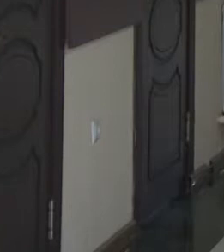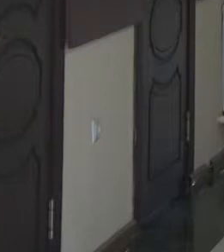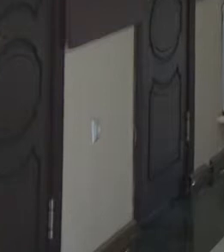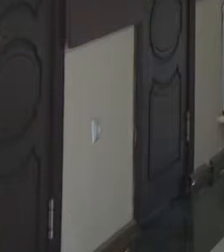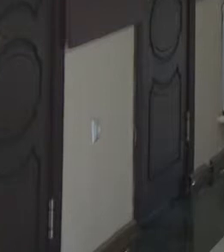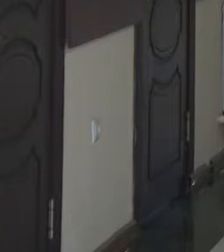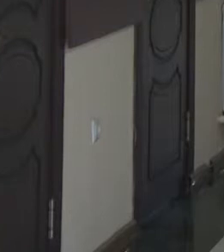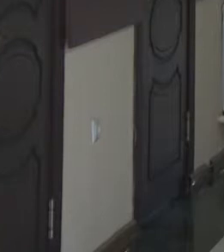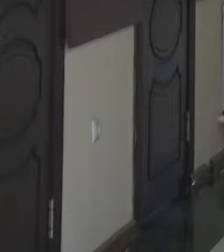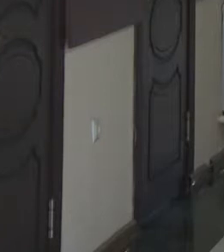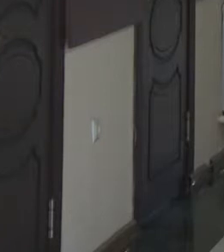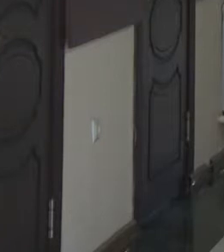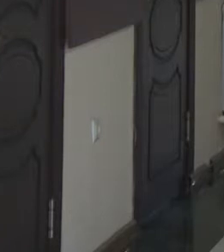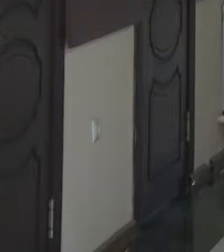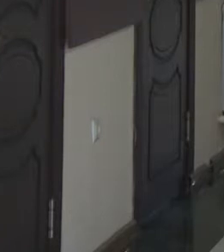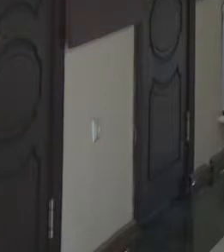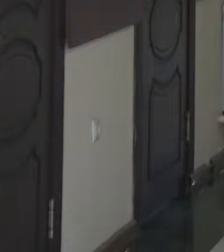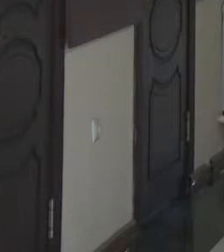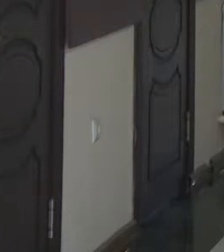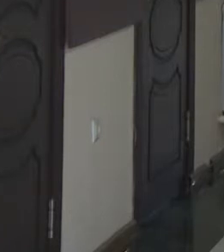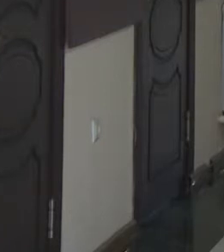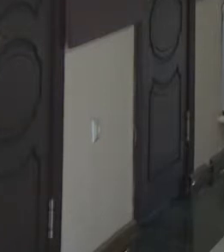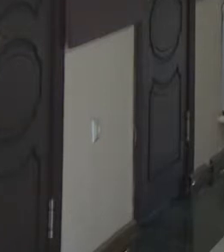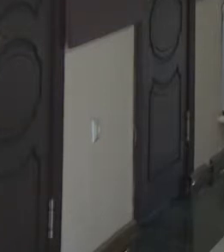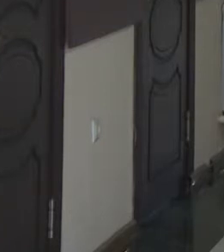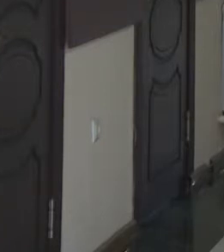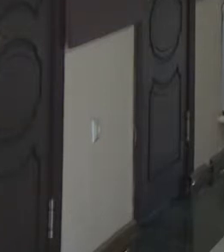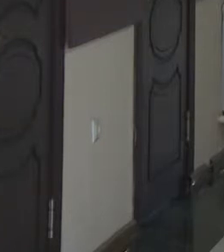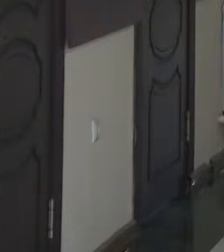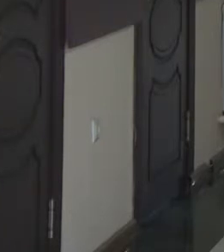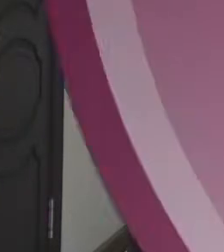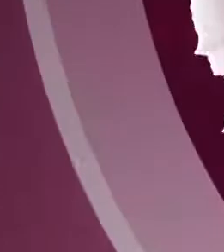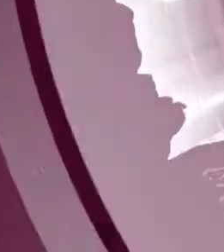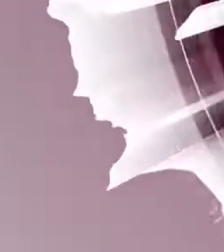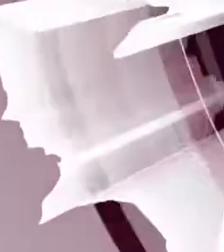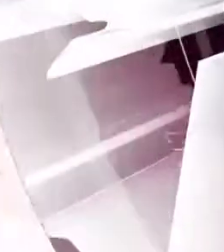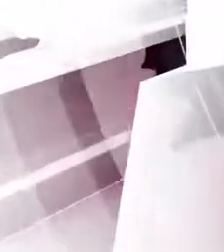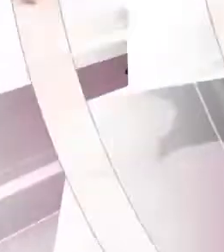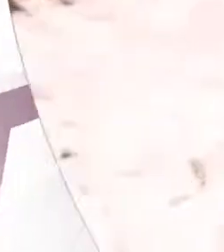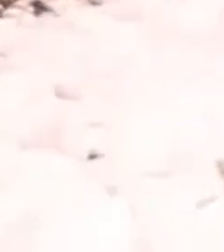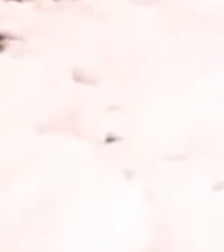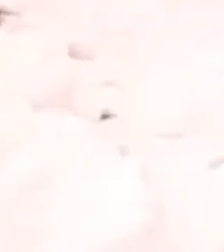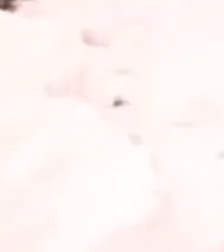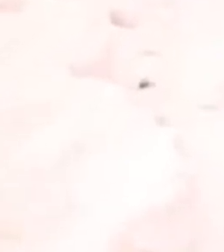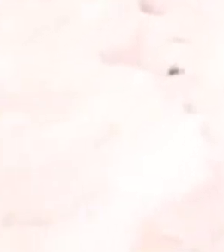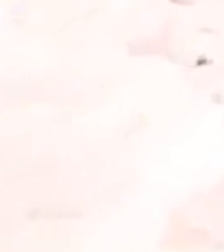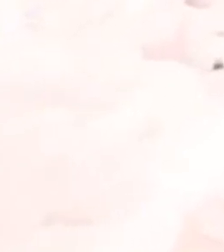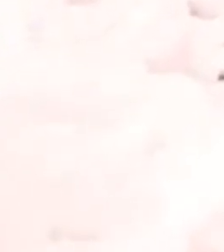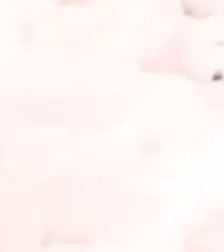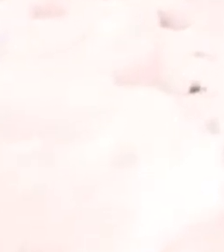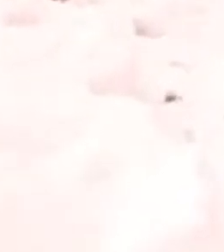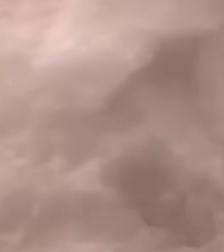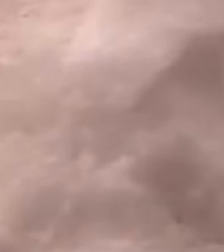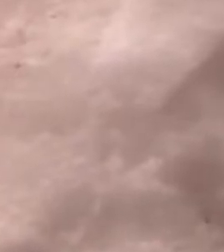Один из подозреваемых лиц, он директор фирмы, житель города Туркестан. Жестокое убийство в